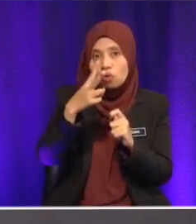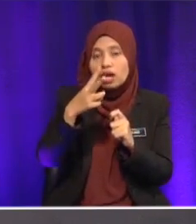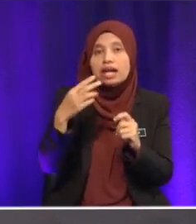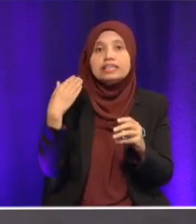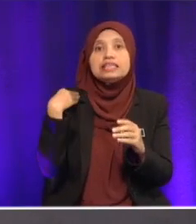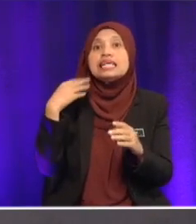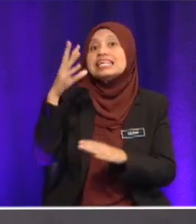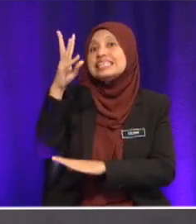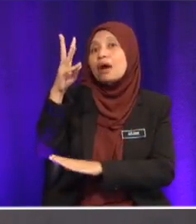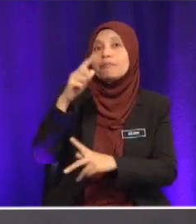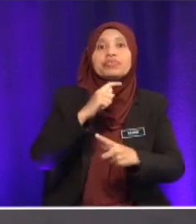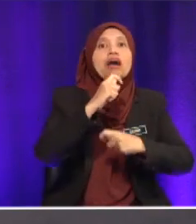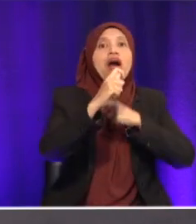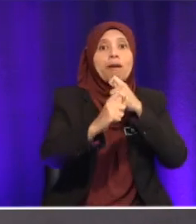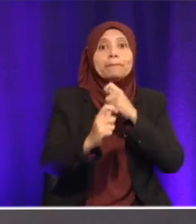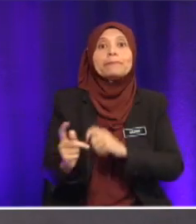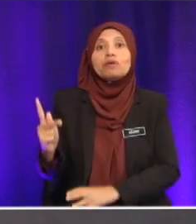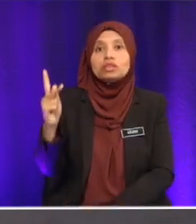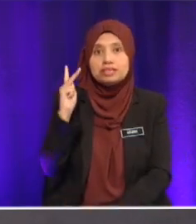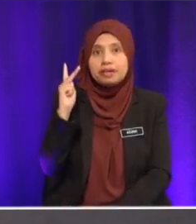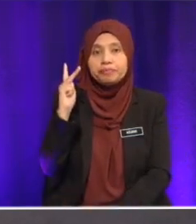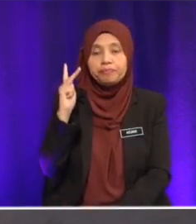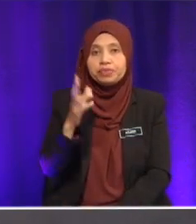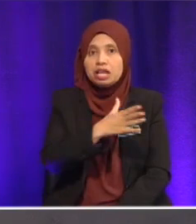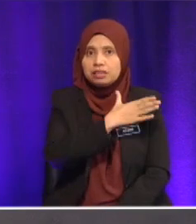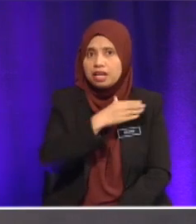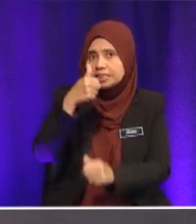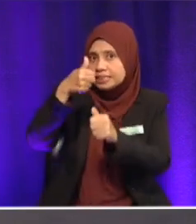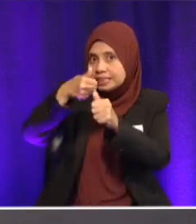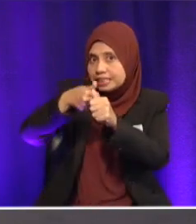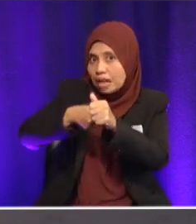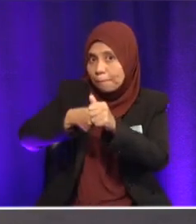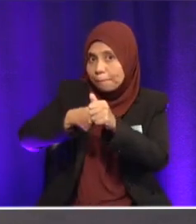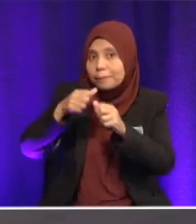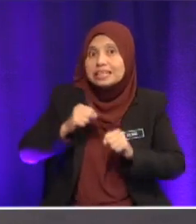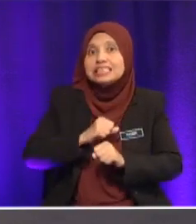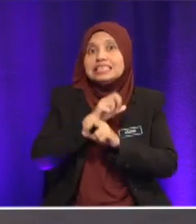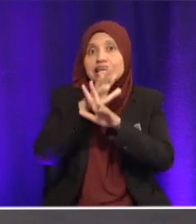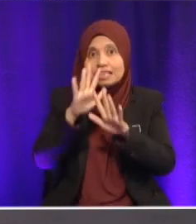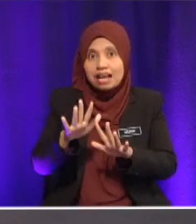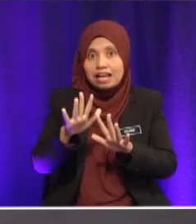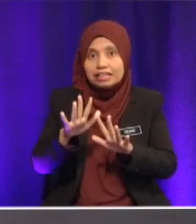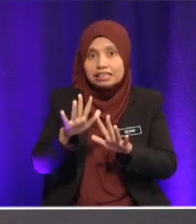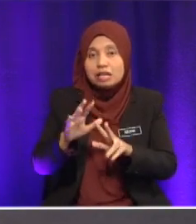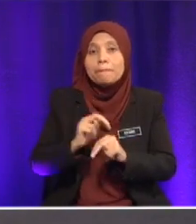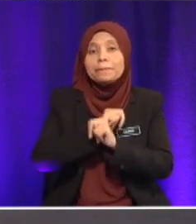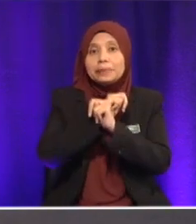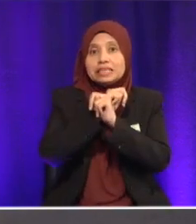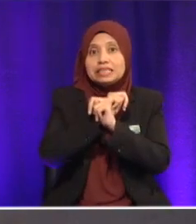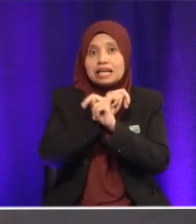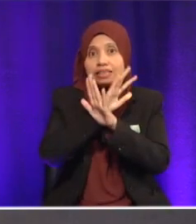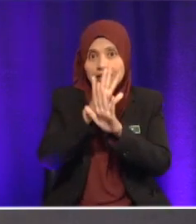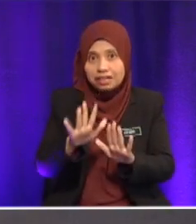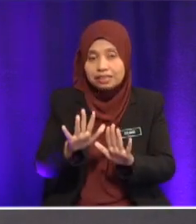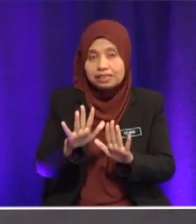dia ada 6 ada 6 dan setiap pernyataan dalam tahap itu